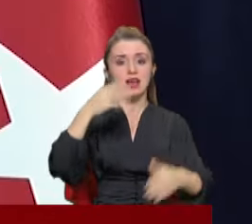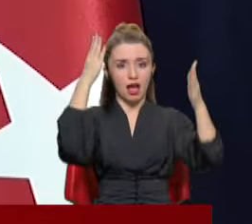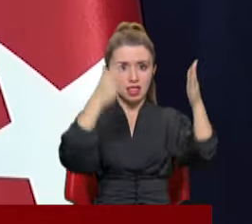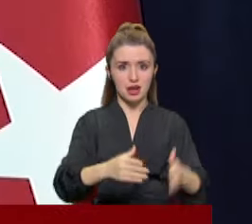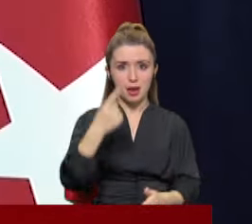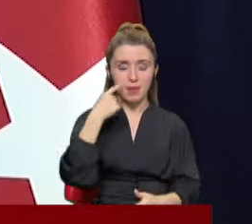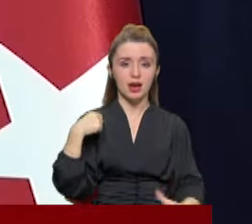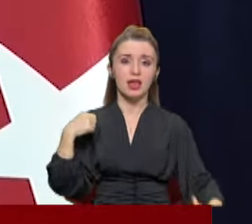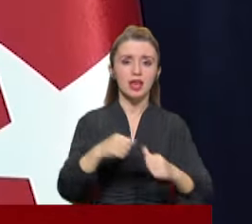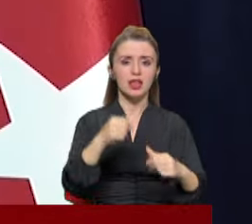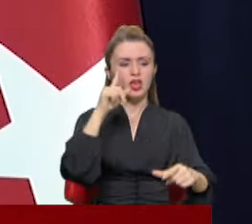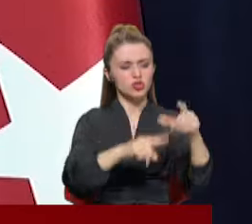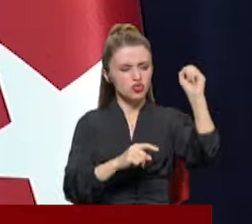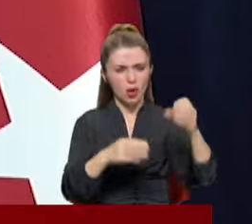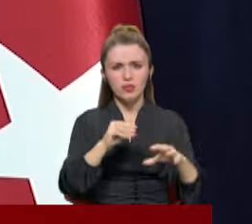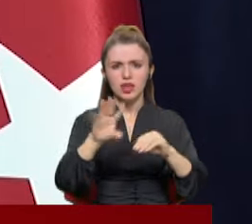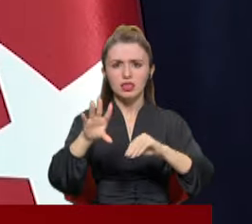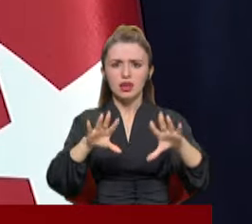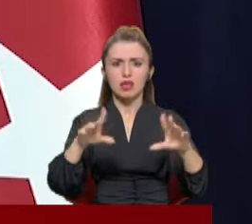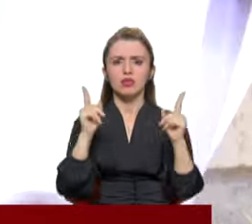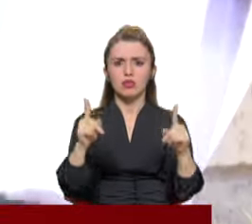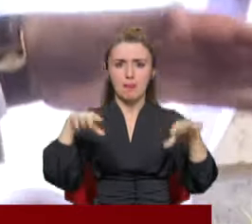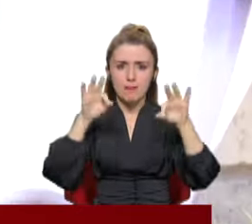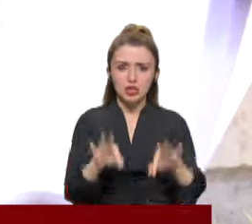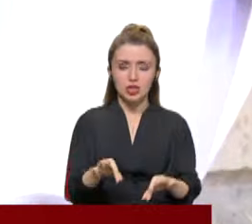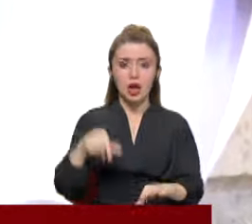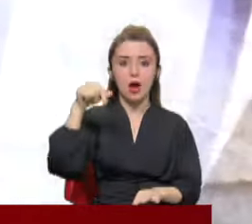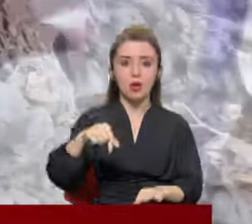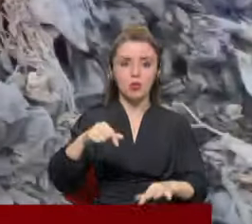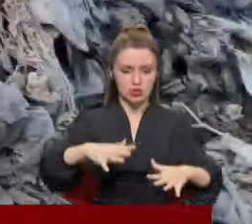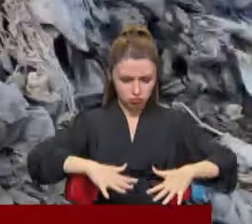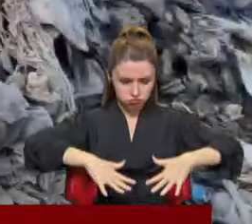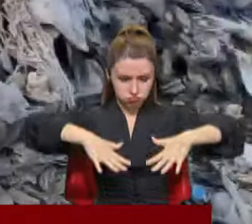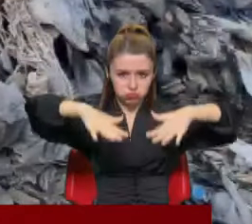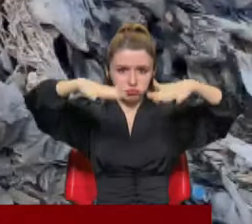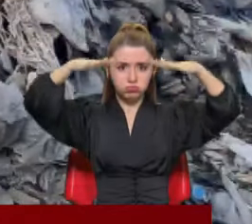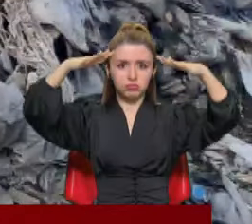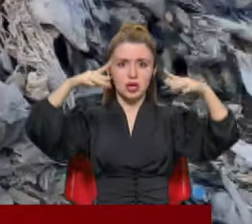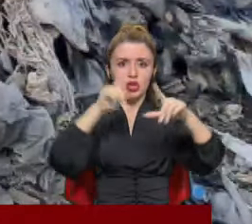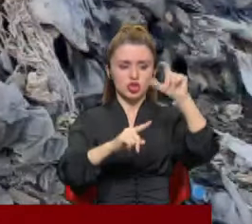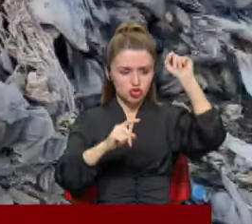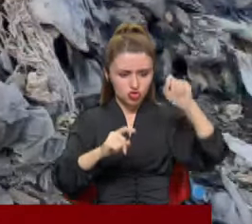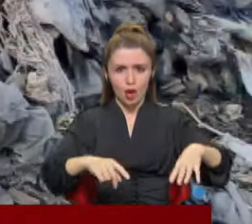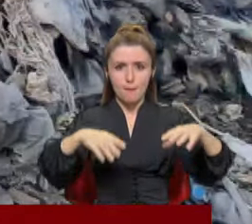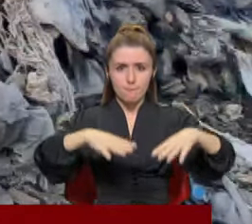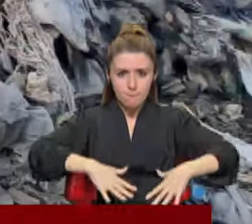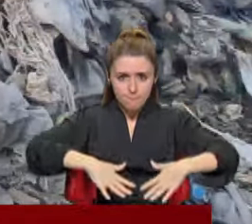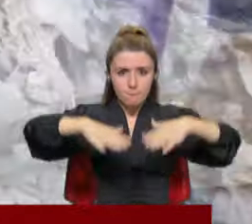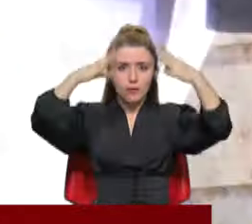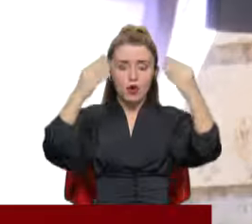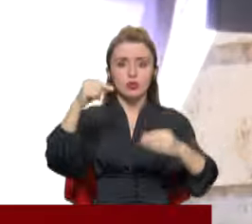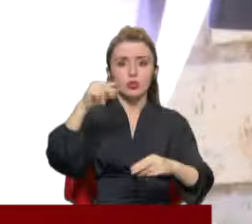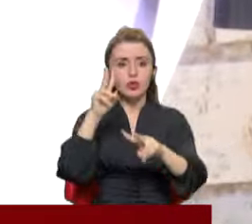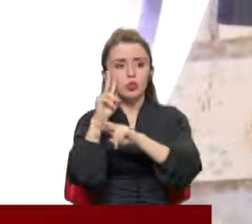Yeniden çöp, çukur, çamur devrini hortlatmışlardır. Burası bir yığın gibi ya çöp doldurulmuş düşünsenize ve